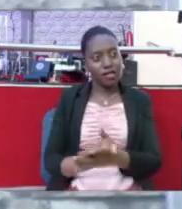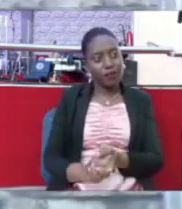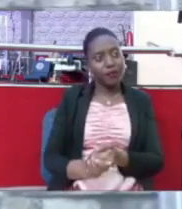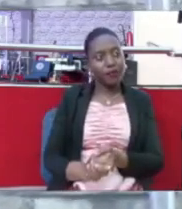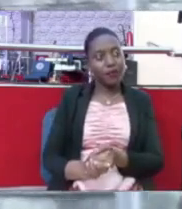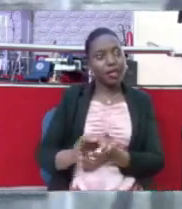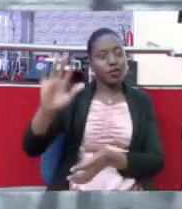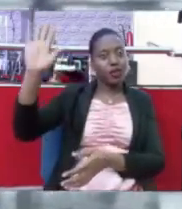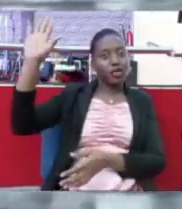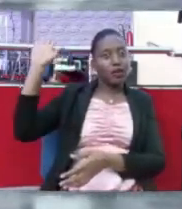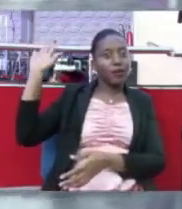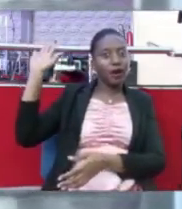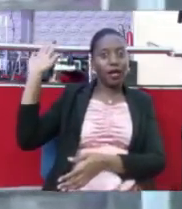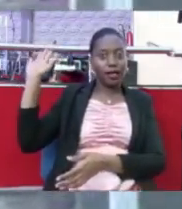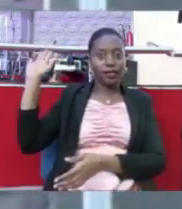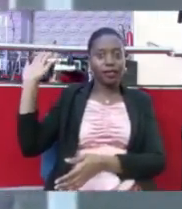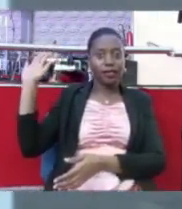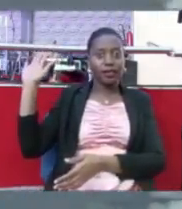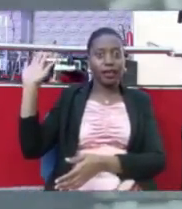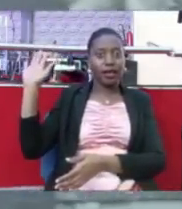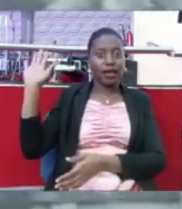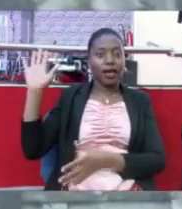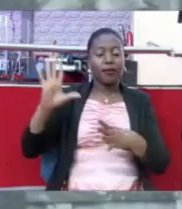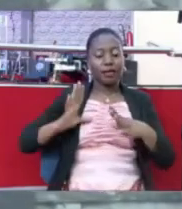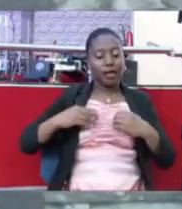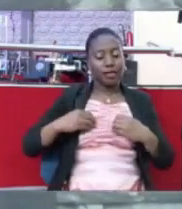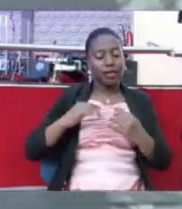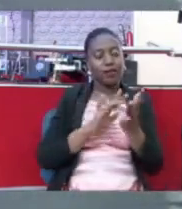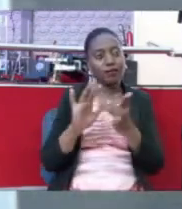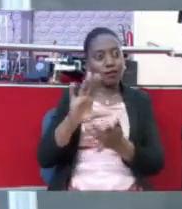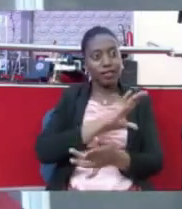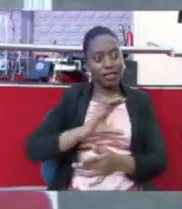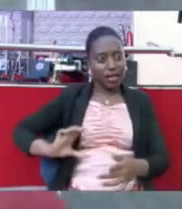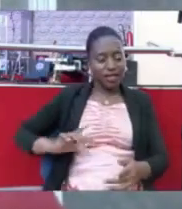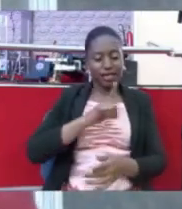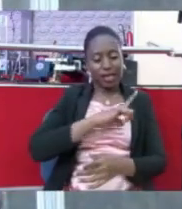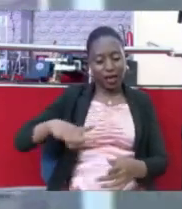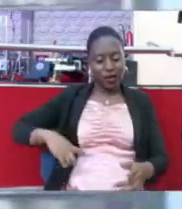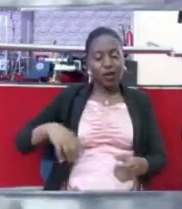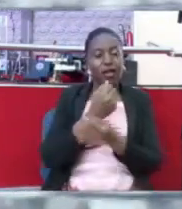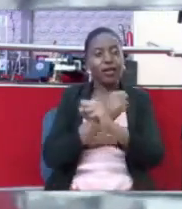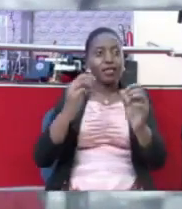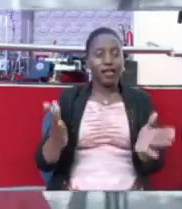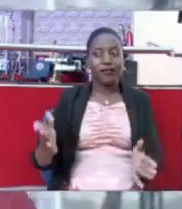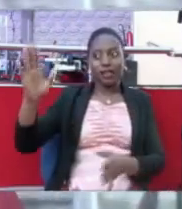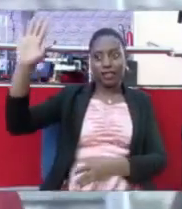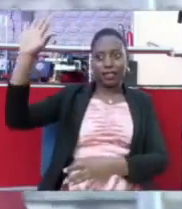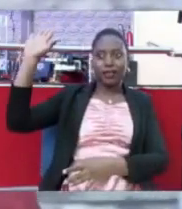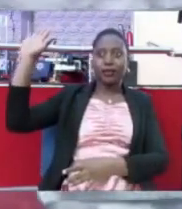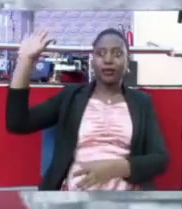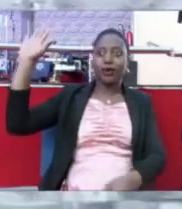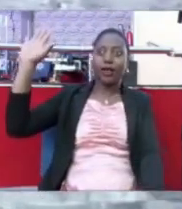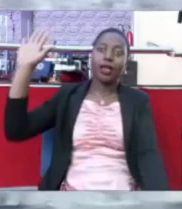hii. Raise up your hand. Inua mkono wako. And receive Jesus Christ as your Lord and Savior. Na umpokee Yesu kama mwokozi wa maisha yako. Raise up your